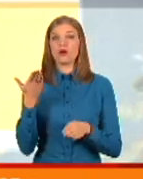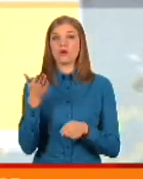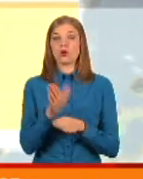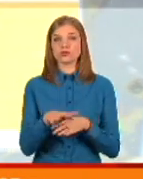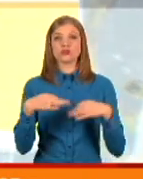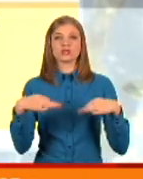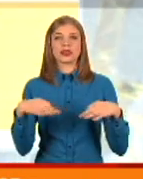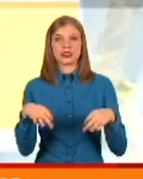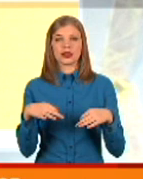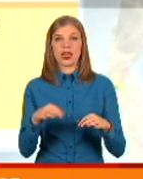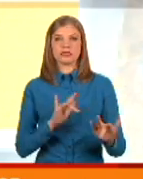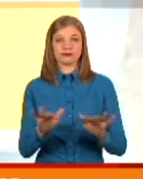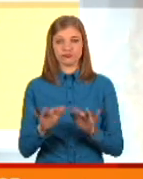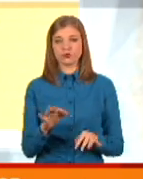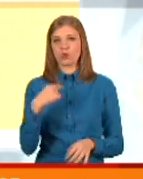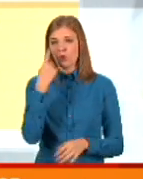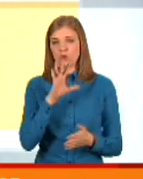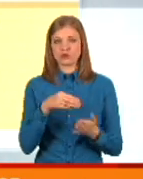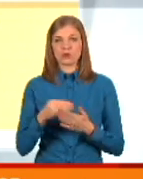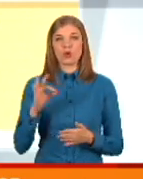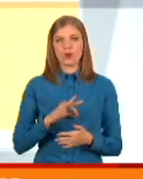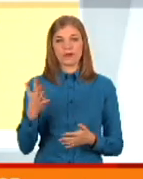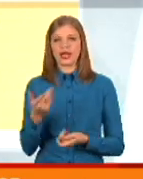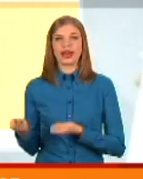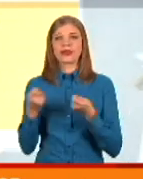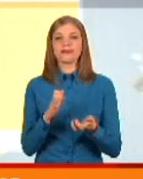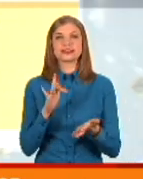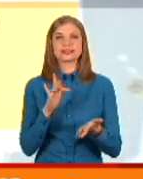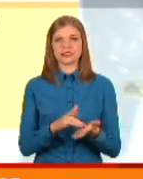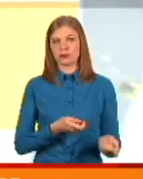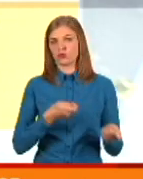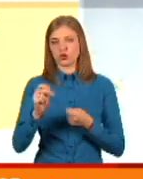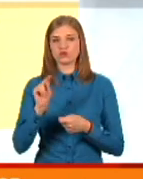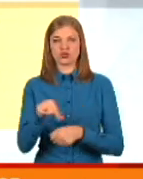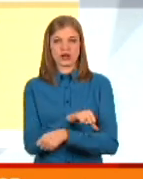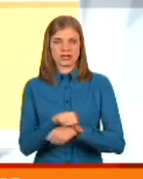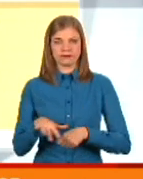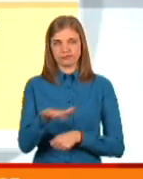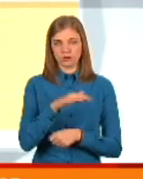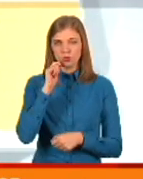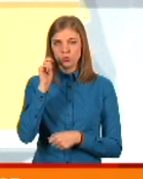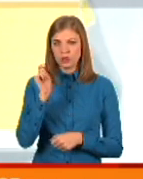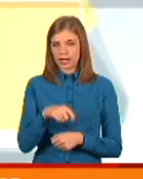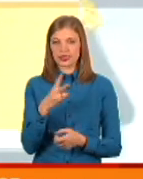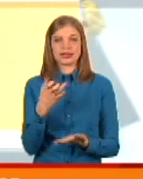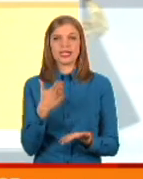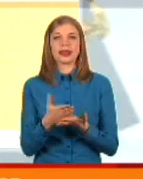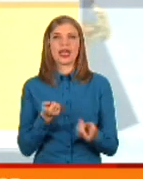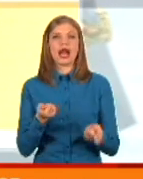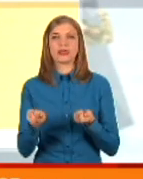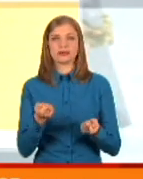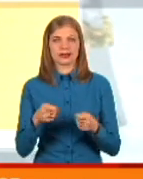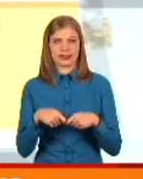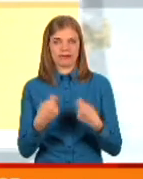Розпорядження транспортними засобами особистого користування, які ввезені з метою транзиту через митну територію України, не є